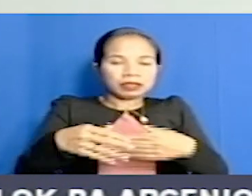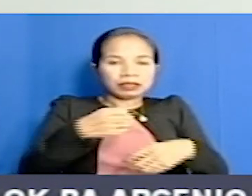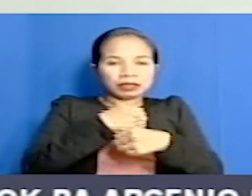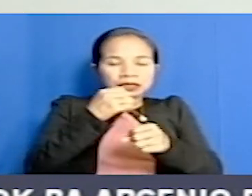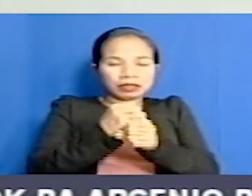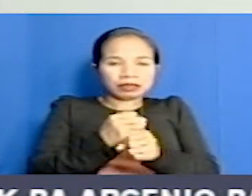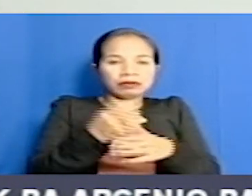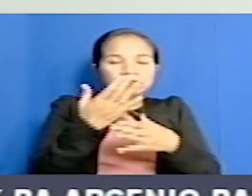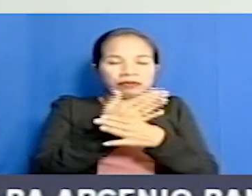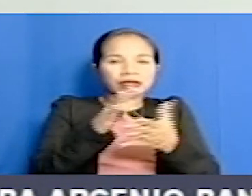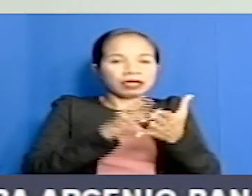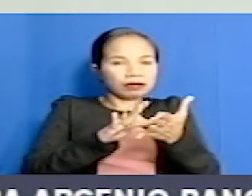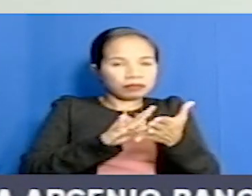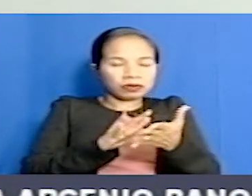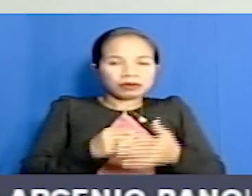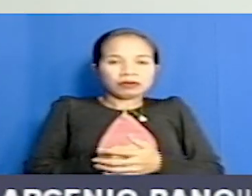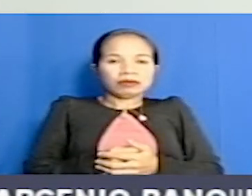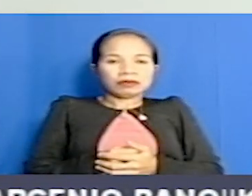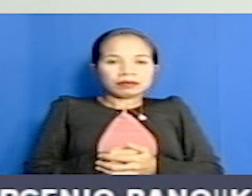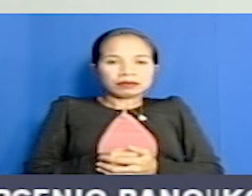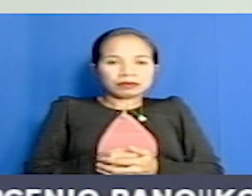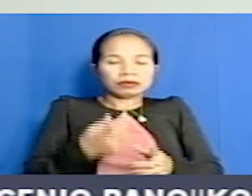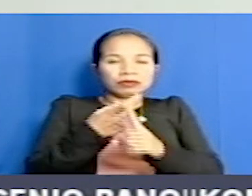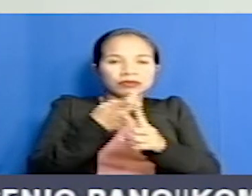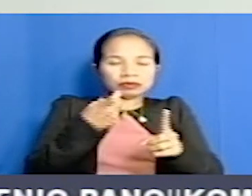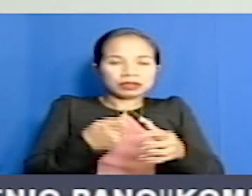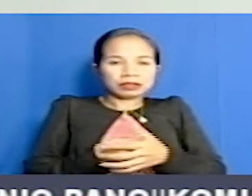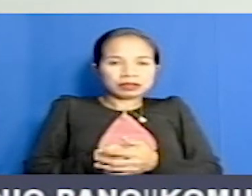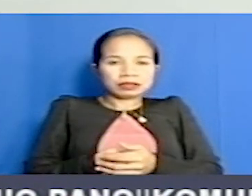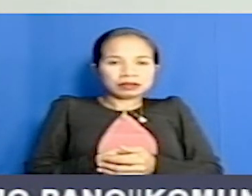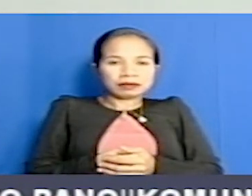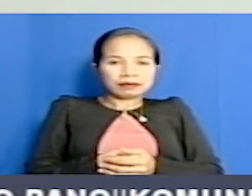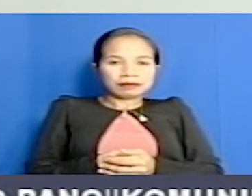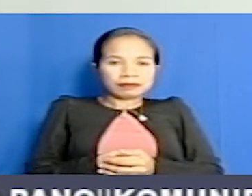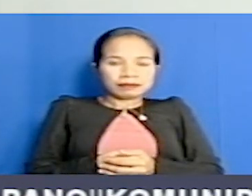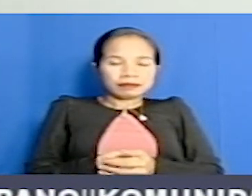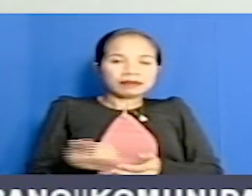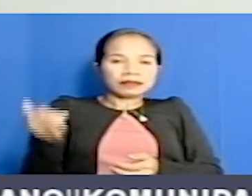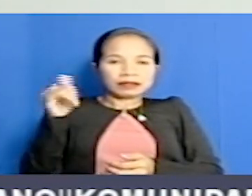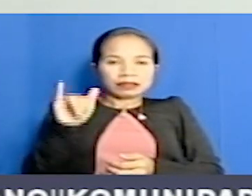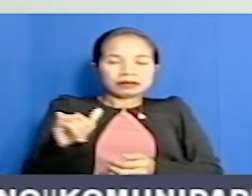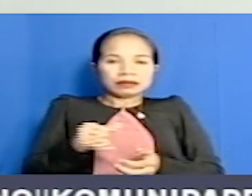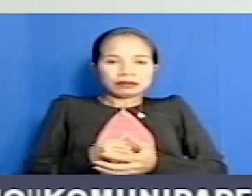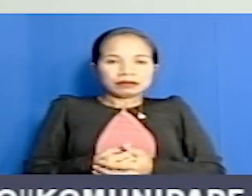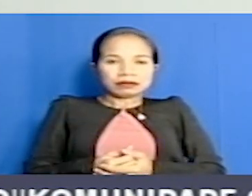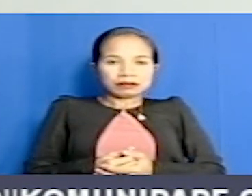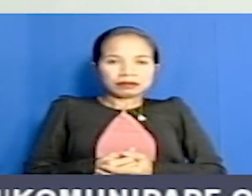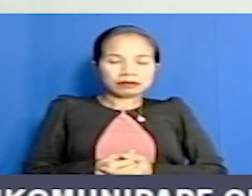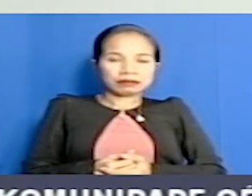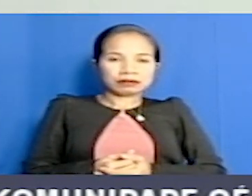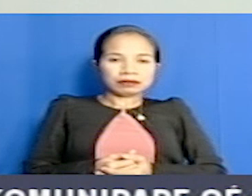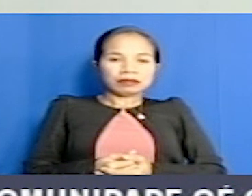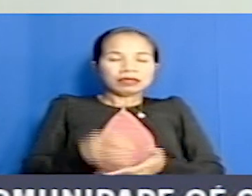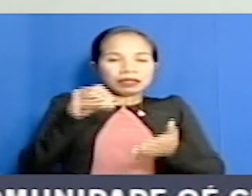kita faya emuruk abate ba komudade di khusus tenia voluntarusira para tahu ya tangki, tahu